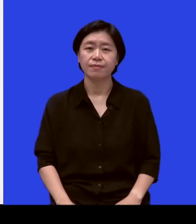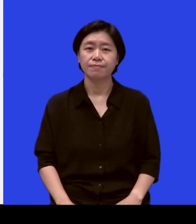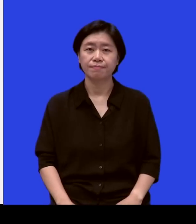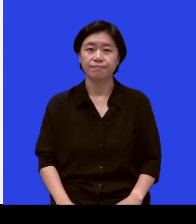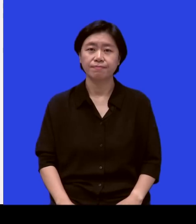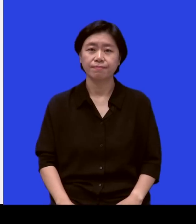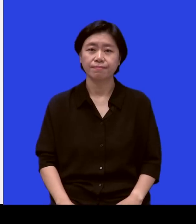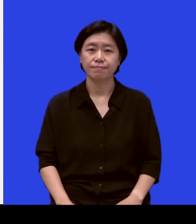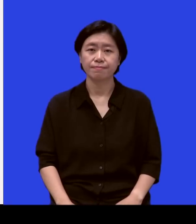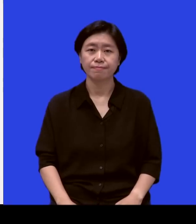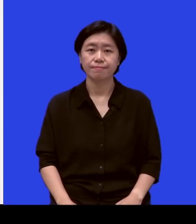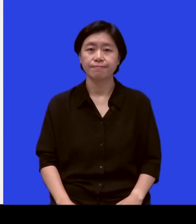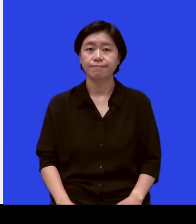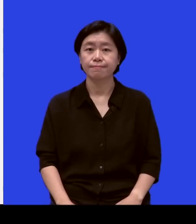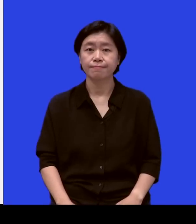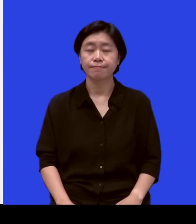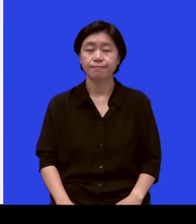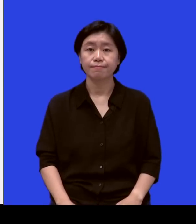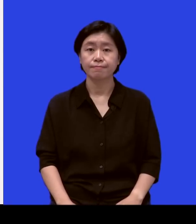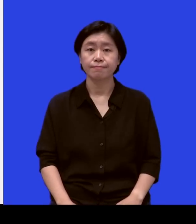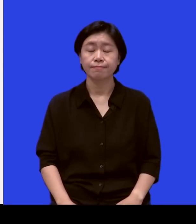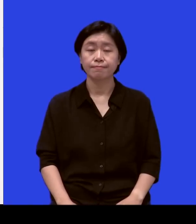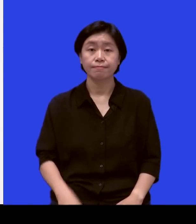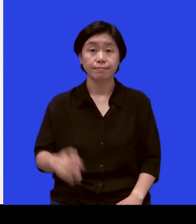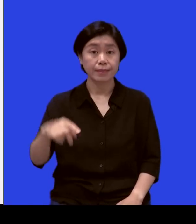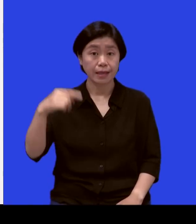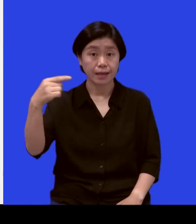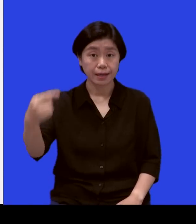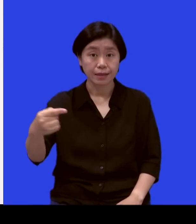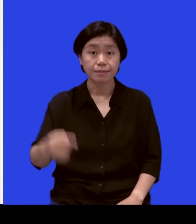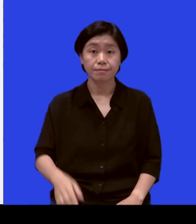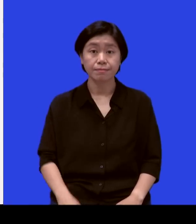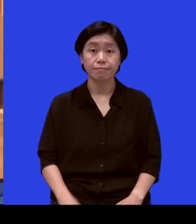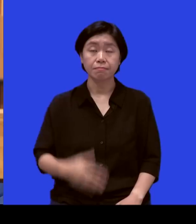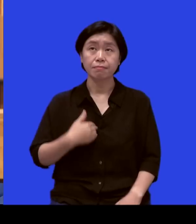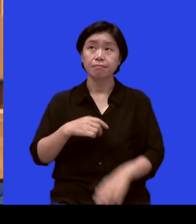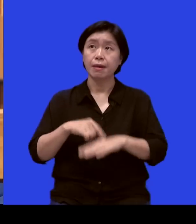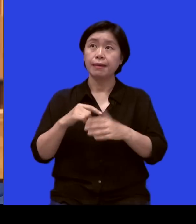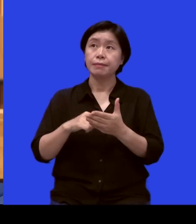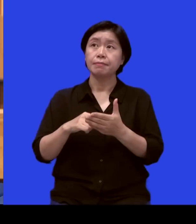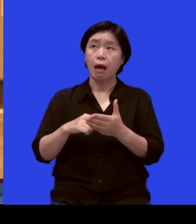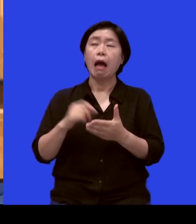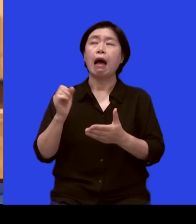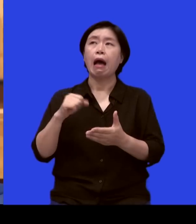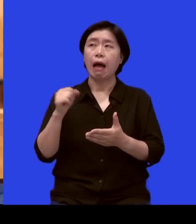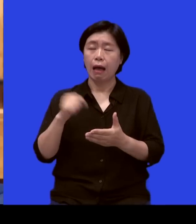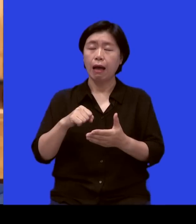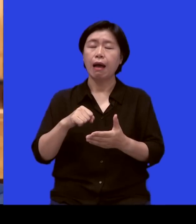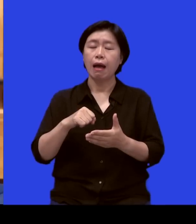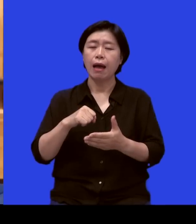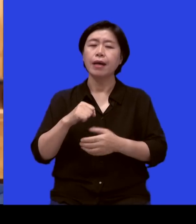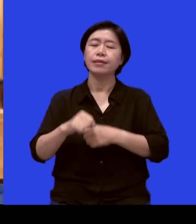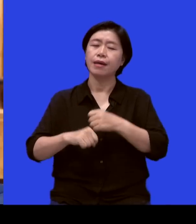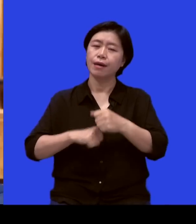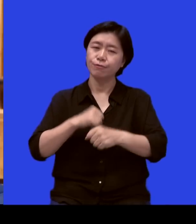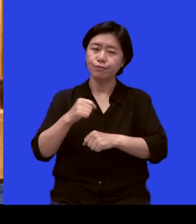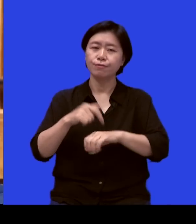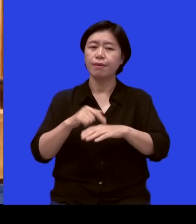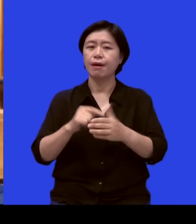그 경험을 하고 그리고서는 좀 자유케 됐죠. 그 실망감이 꽤 오래 갔었어요.